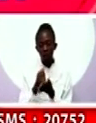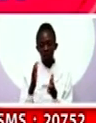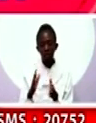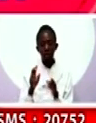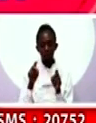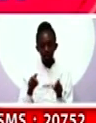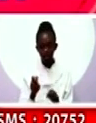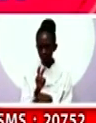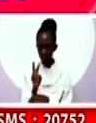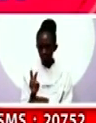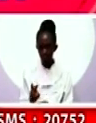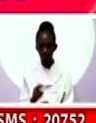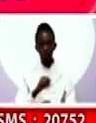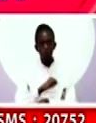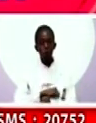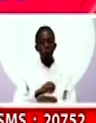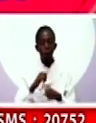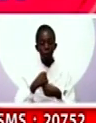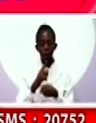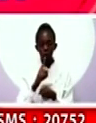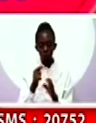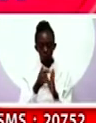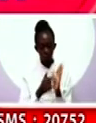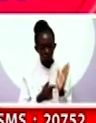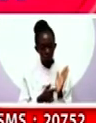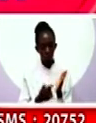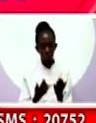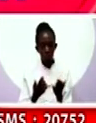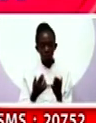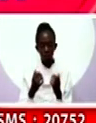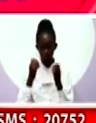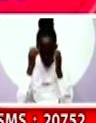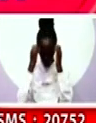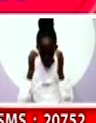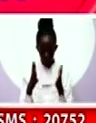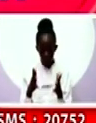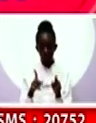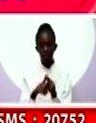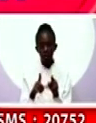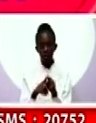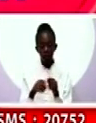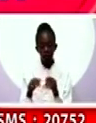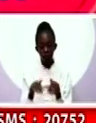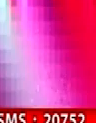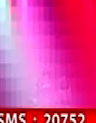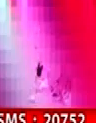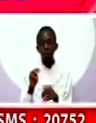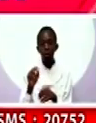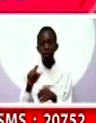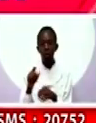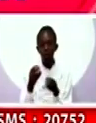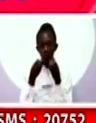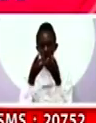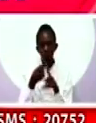kufanya ukaguzi shuleni kuhakikisha taratibu za kuzuia maambukizi miongoni mwa wanafunzi zimezingatiwa. Robert Malala anaarifu